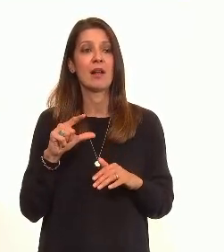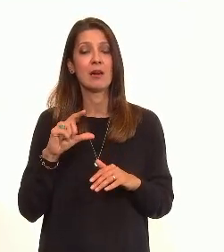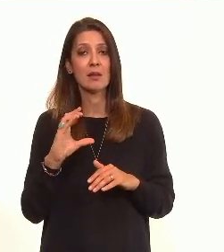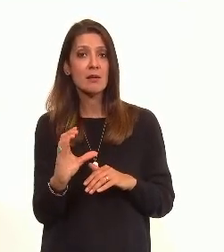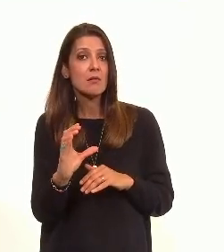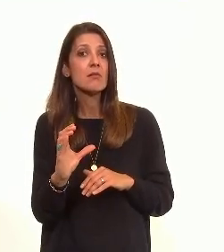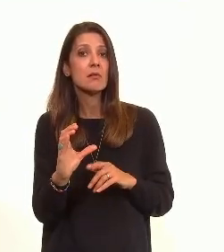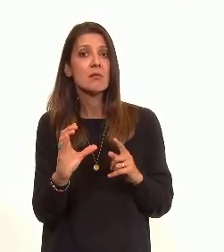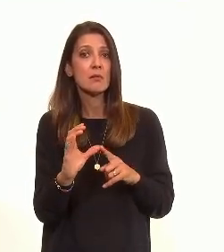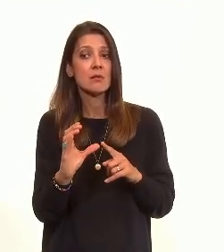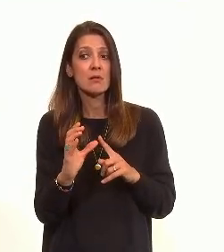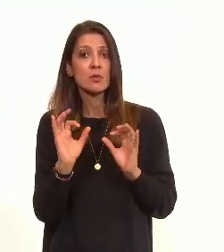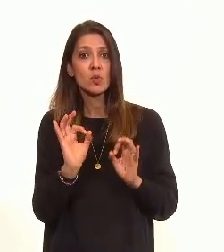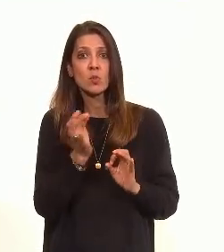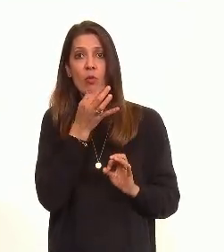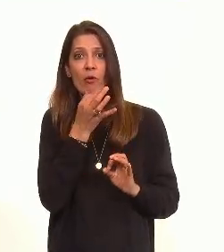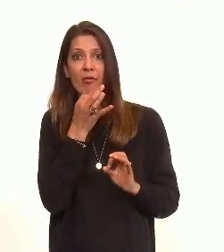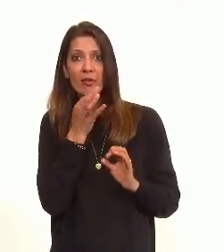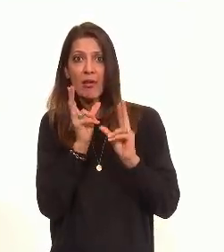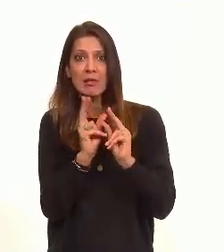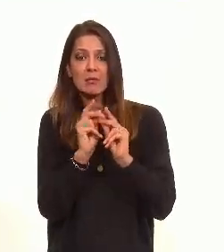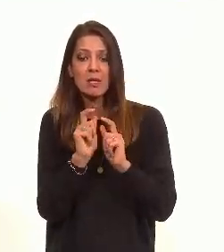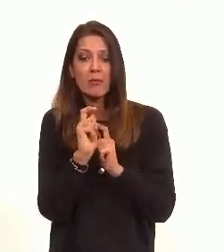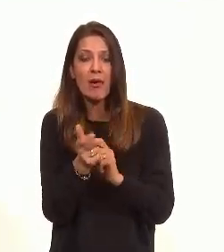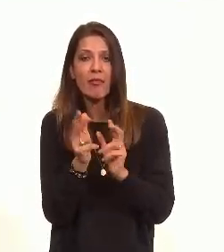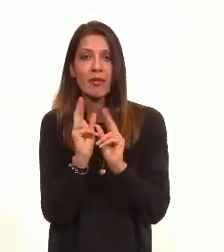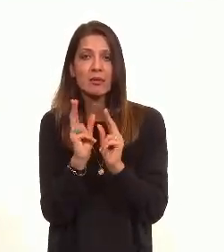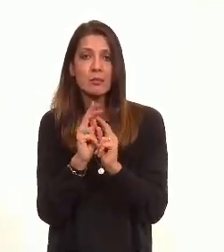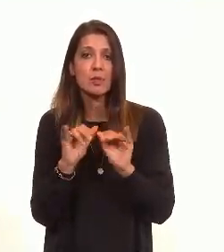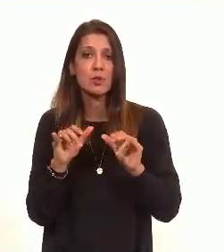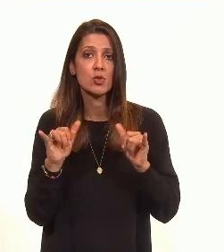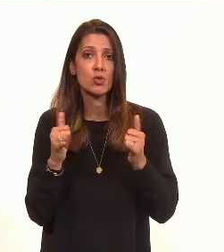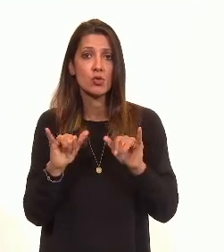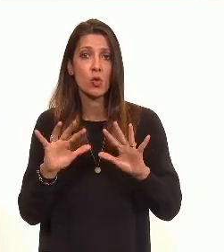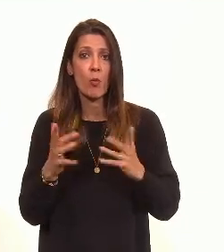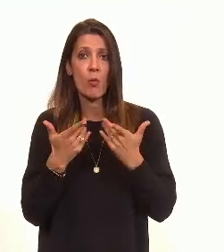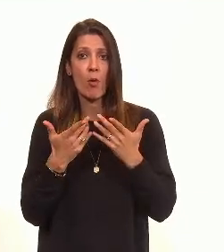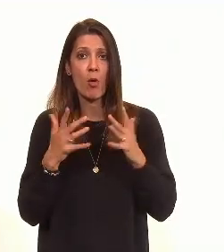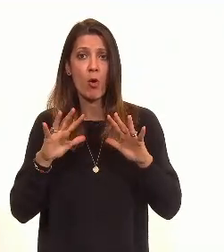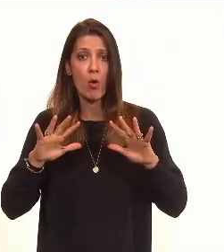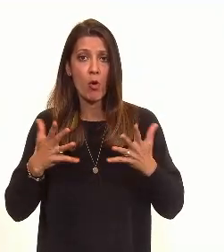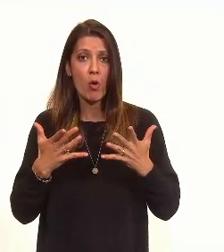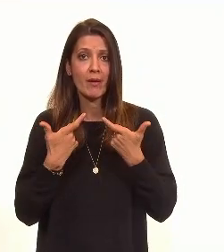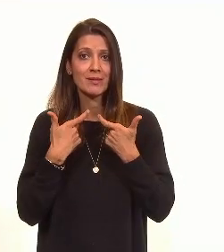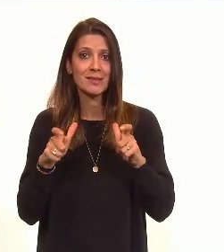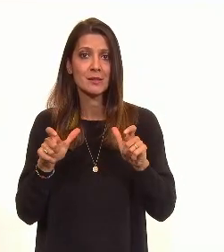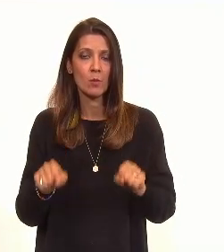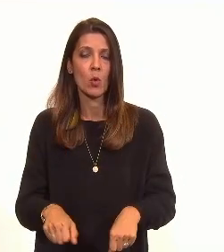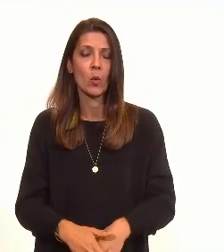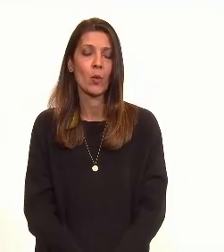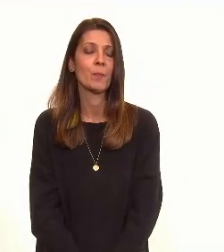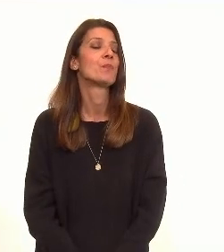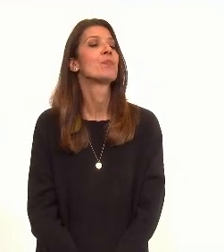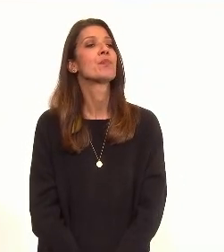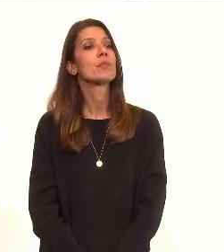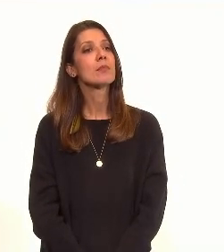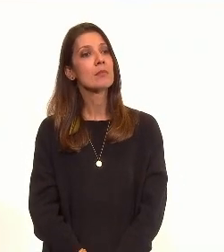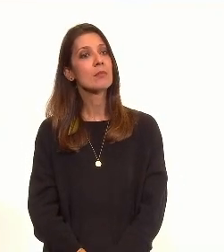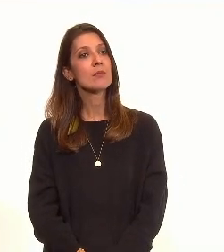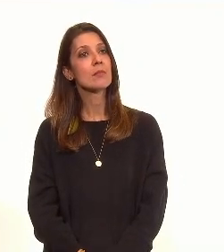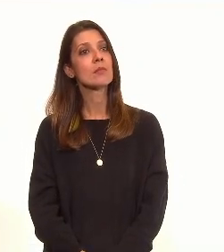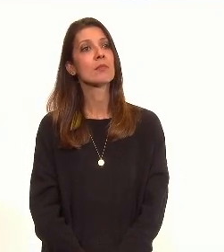notre handicap. On a écrit le texte avec les personnes du CREAI selon nos besoins. Et comment est-ce que